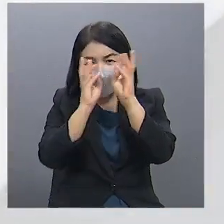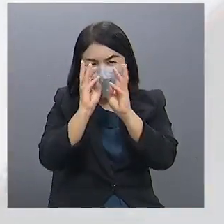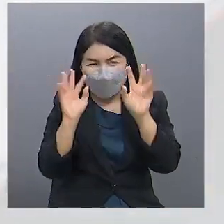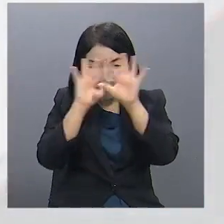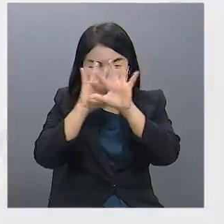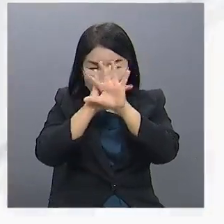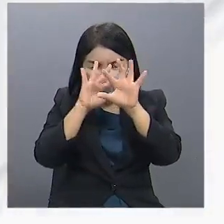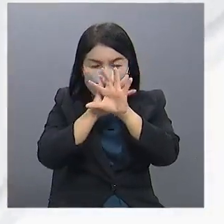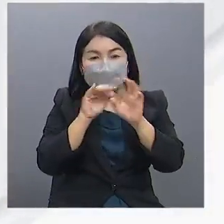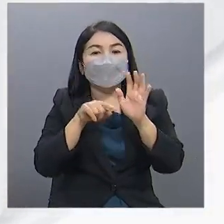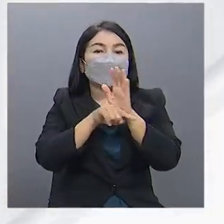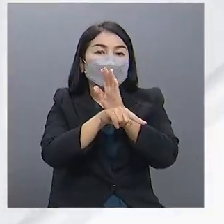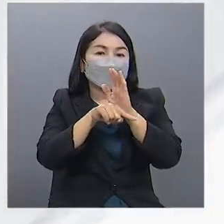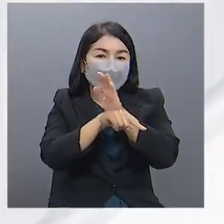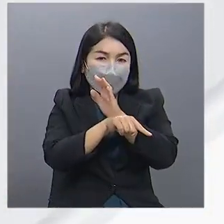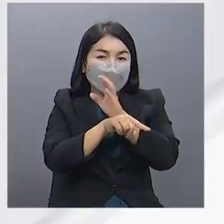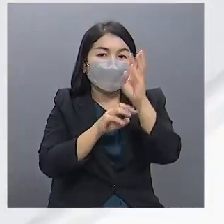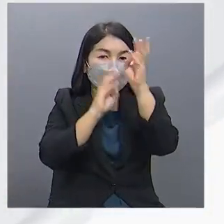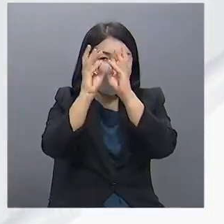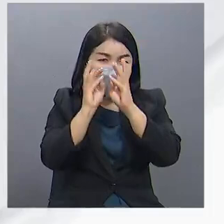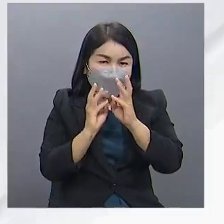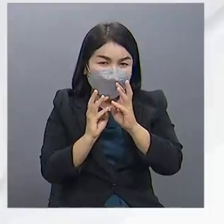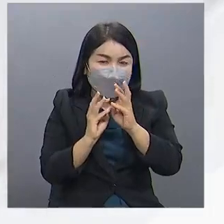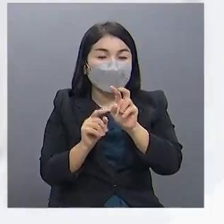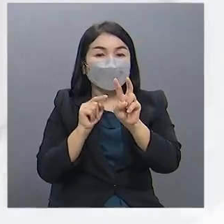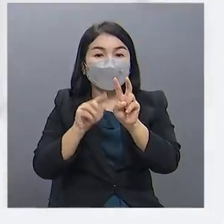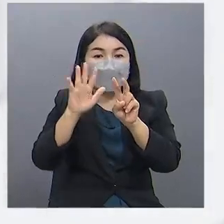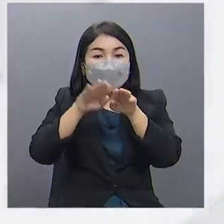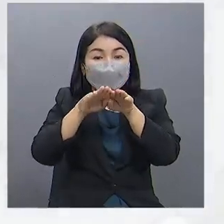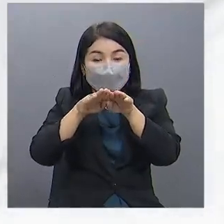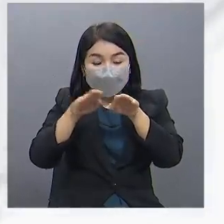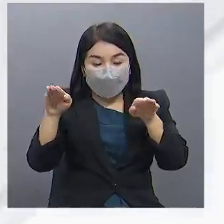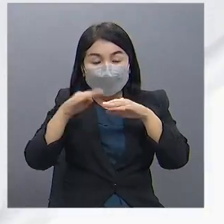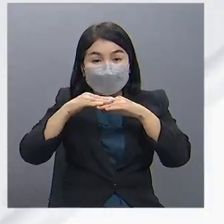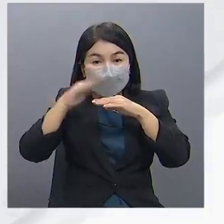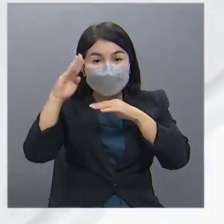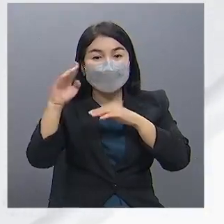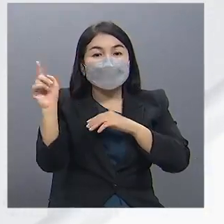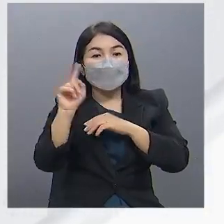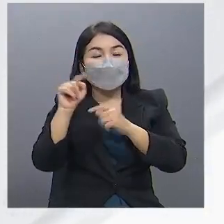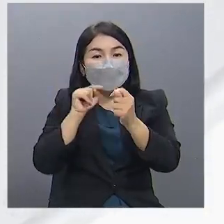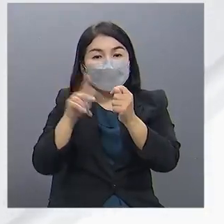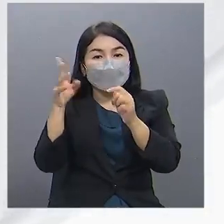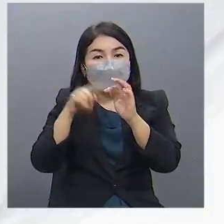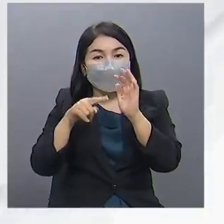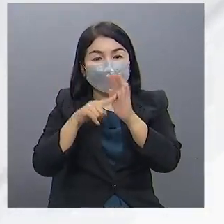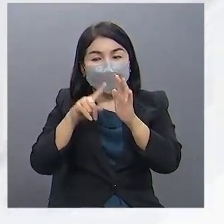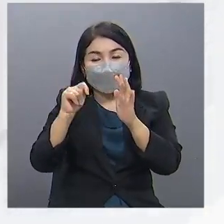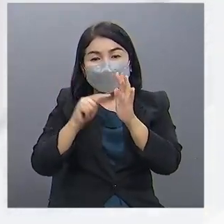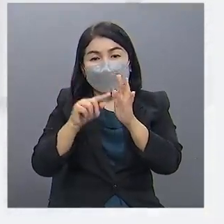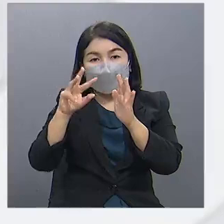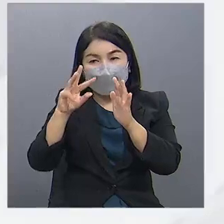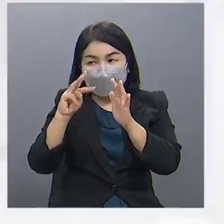กค่ะพบการสะสมของฝุ่น PM 2.5 เกินมาตรฐานมากที่สุดก็คือที่ตำบลท่าตูมอำเภอศรีมหาโพธิ์ปราจีนบุรีนะค